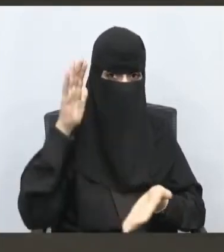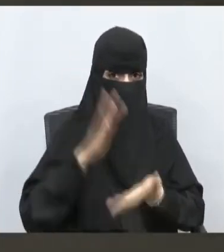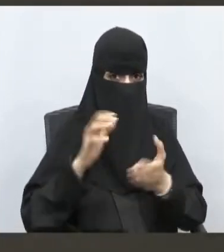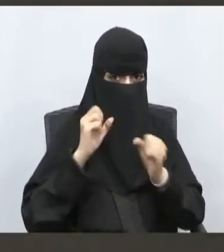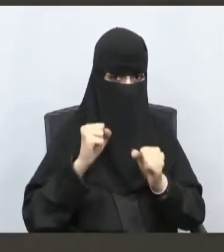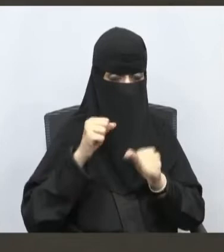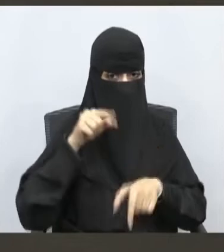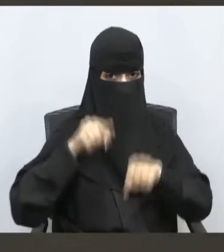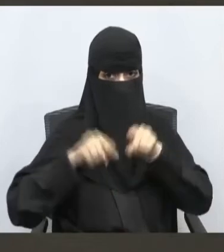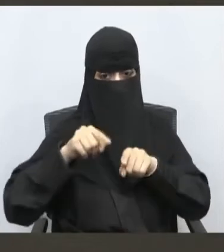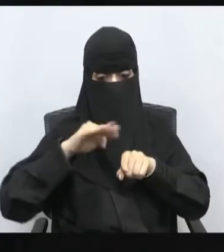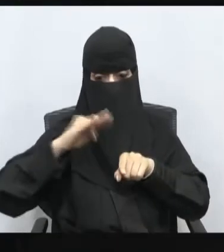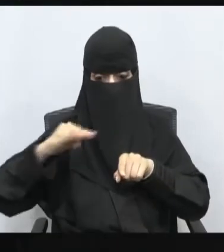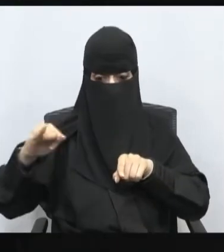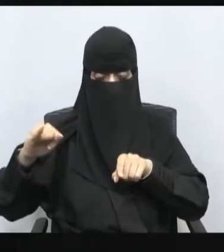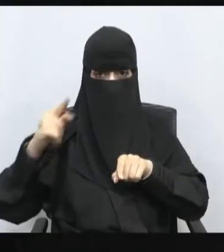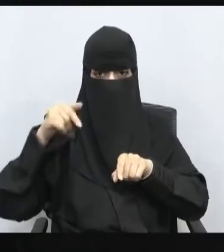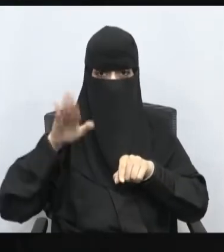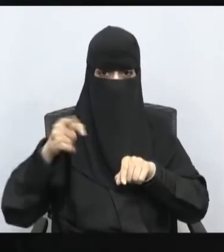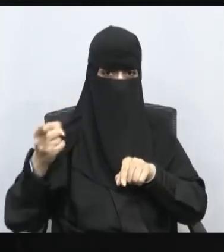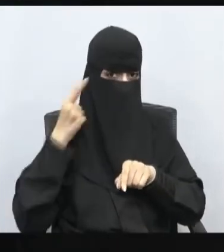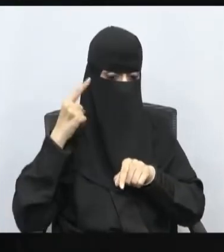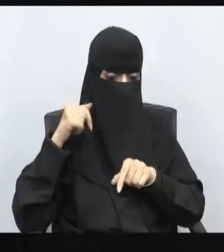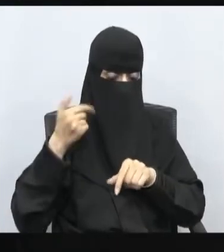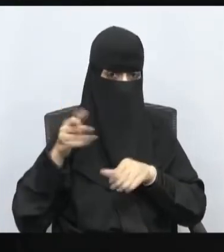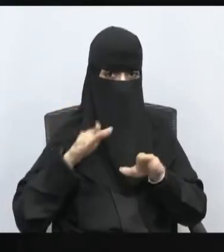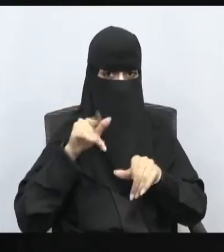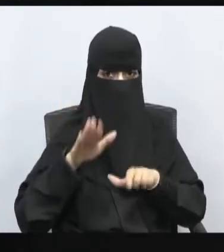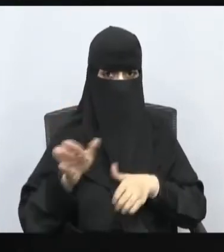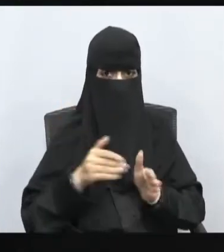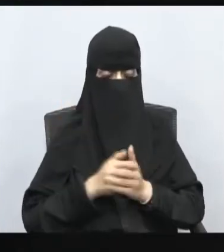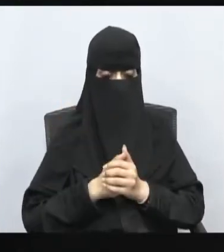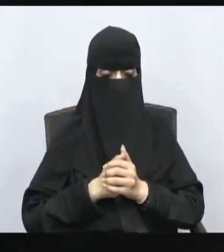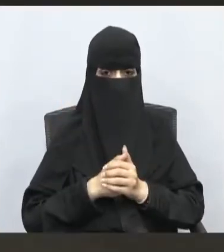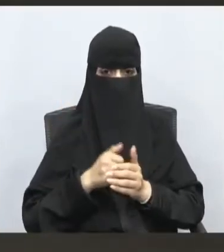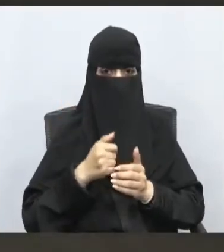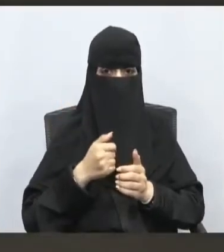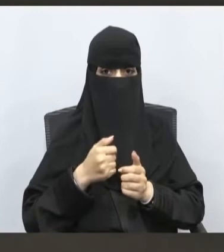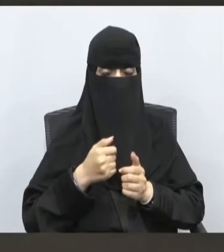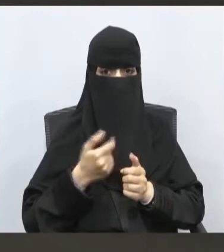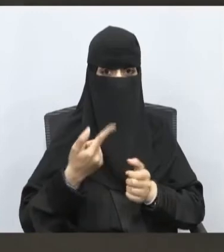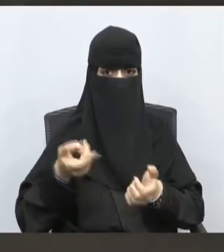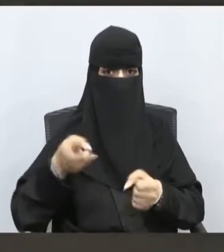كيف لاحظتم التردد أو صوت لديكم؟ نعيد أقوى.